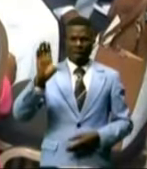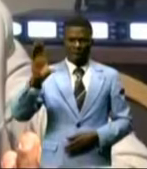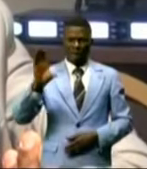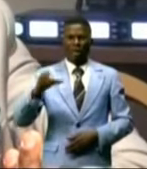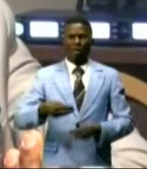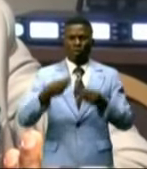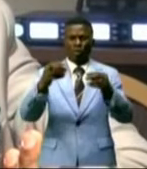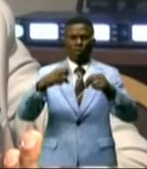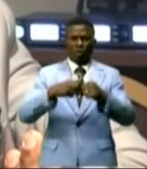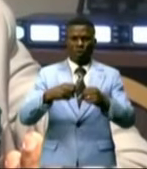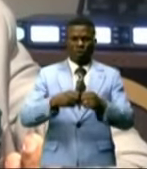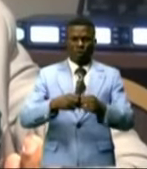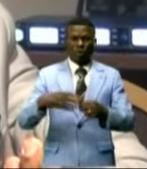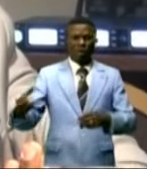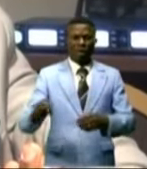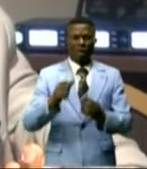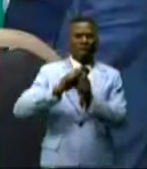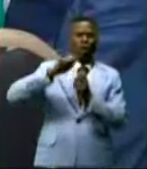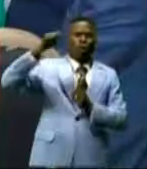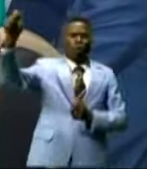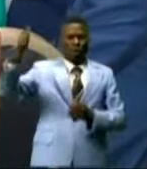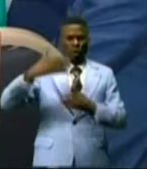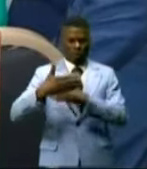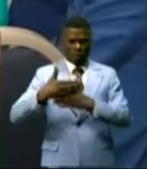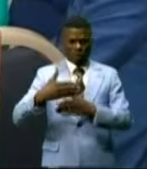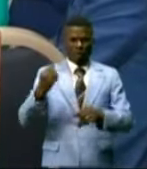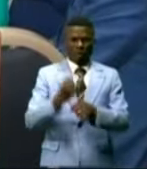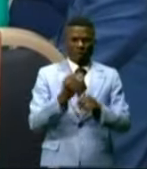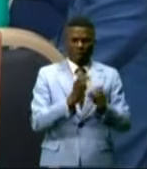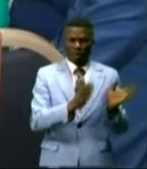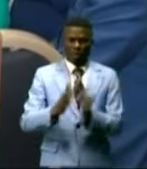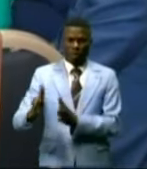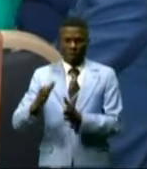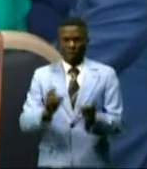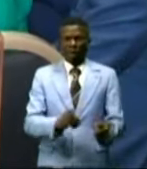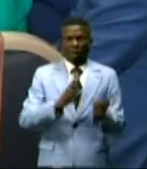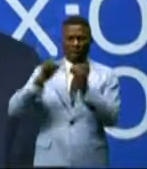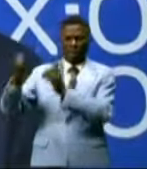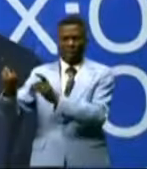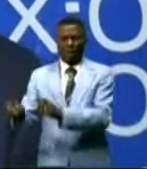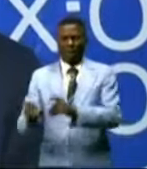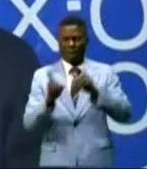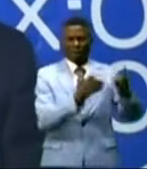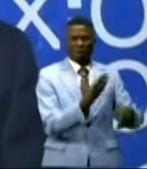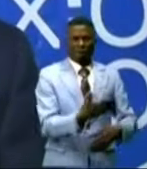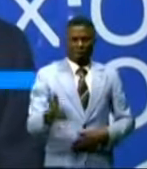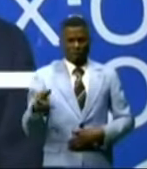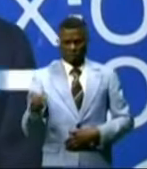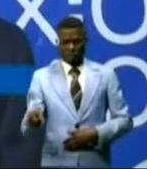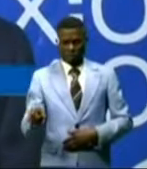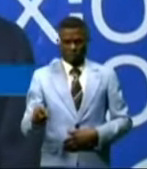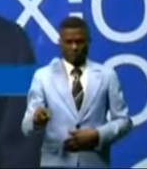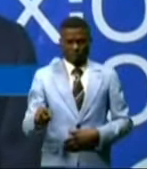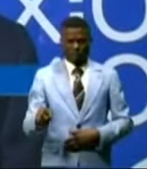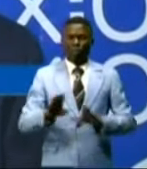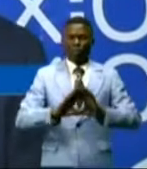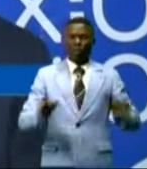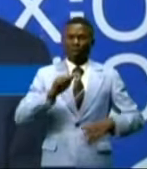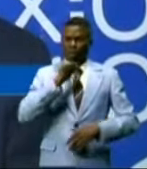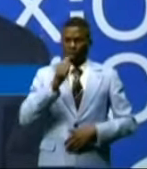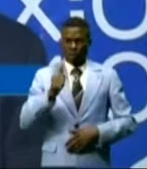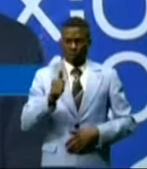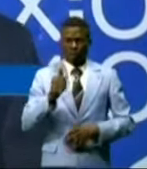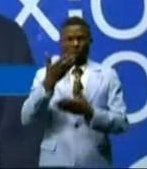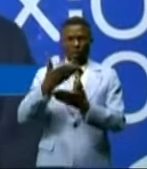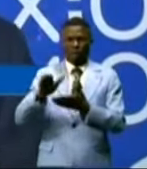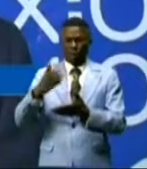électrique, prise en main à distance et services d'aménagement et de déménagement d'équipements. Nous n'avons pas pu faire des opérations au